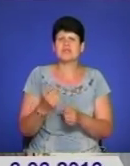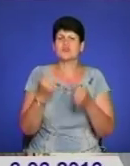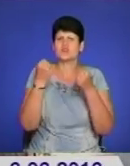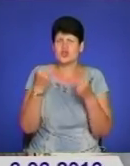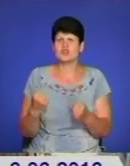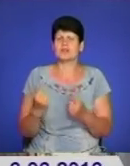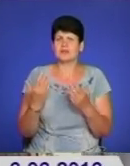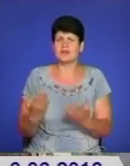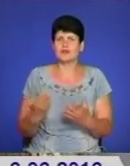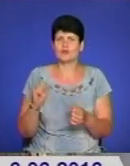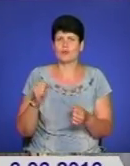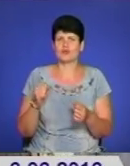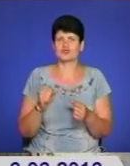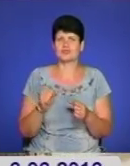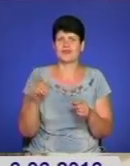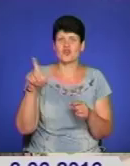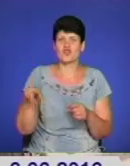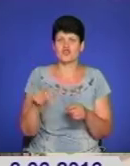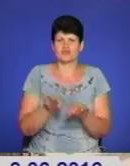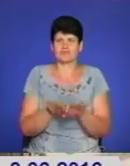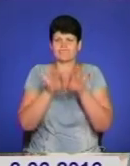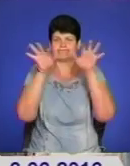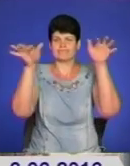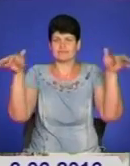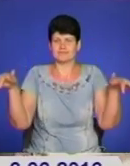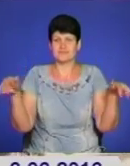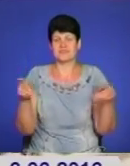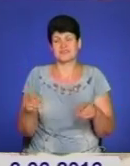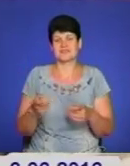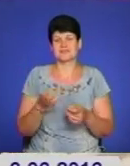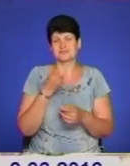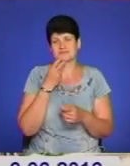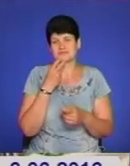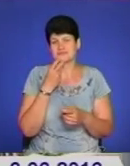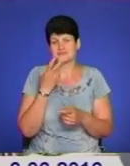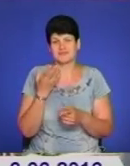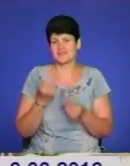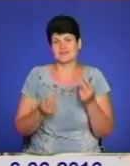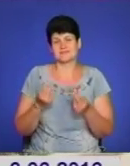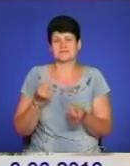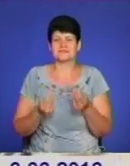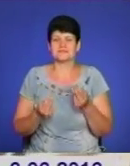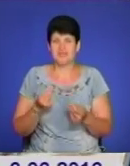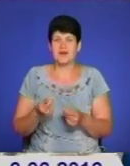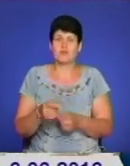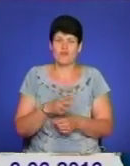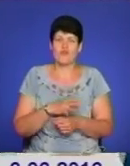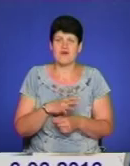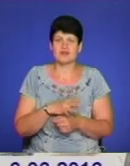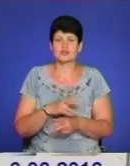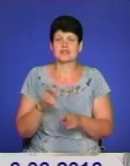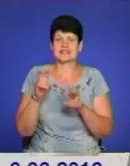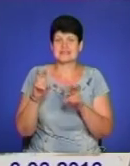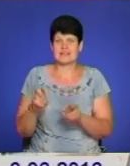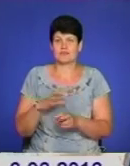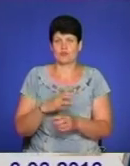то може річка з берегів вийти. Він то сприймав, звичайно, той жарт. Але таке бувало, що як сяде, а